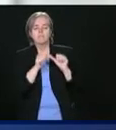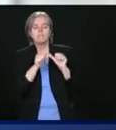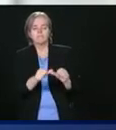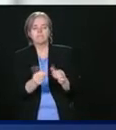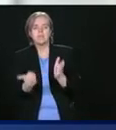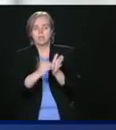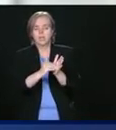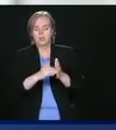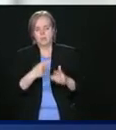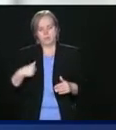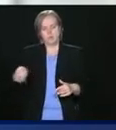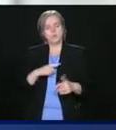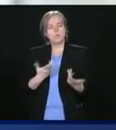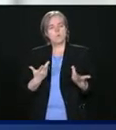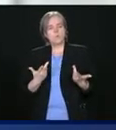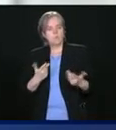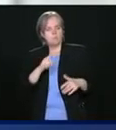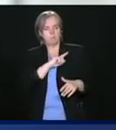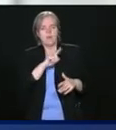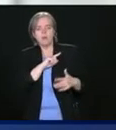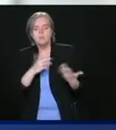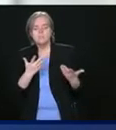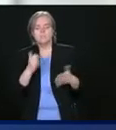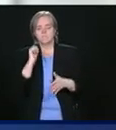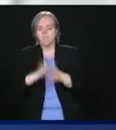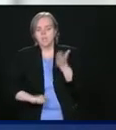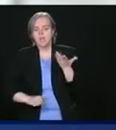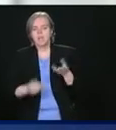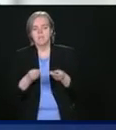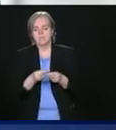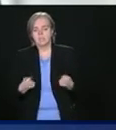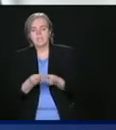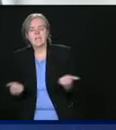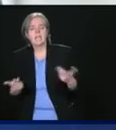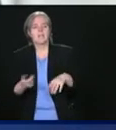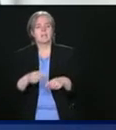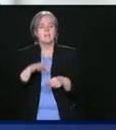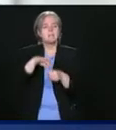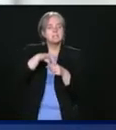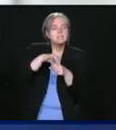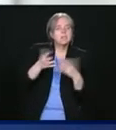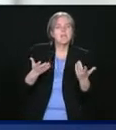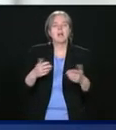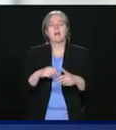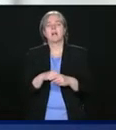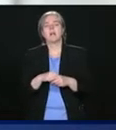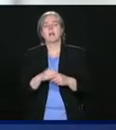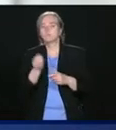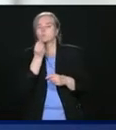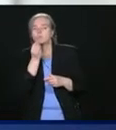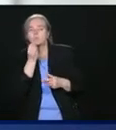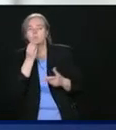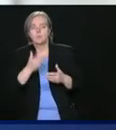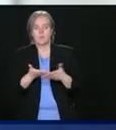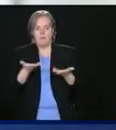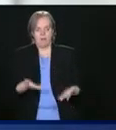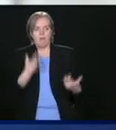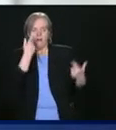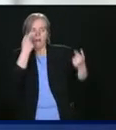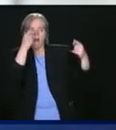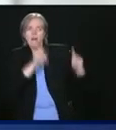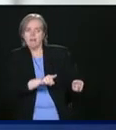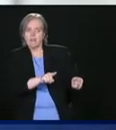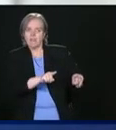même eu peur, M. Trudeau, de manquer d'équipements, de médicaments et d'aliments. Est-ce que la nouvelle entente prévoit les